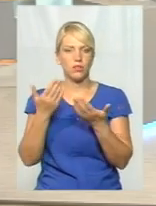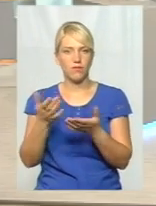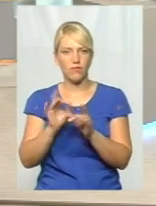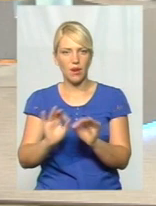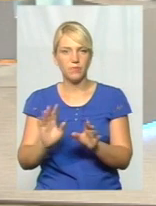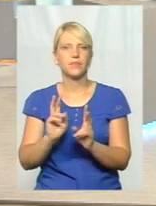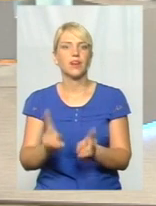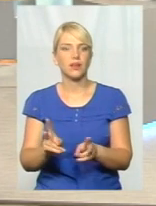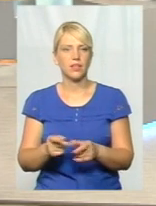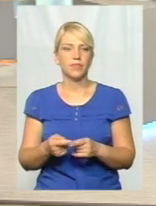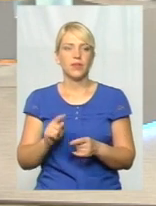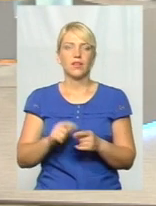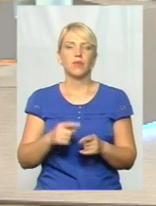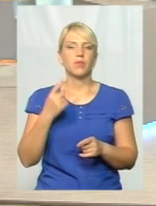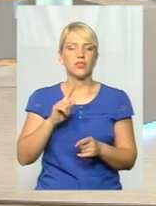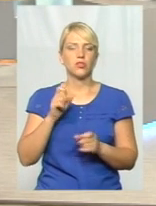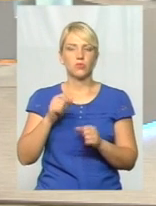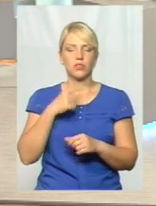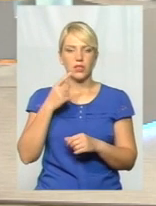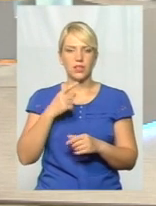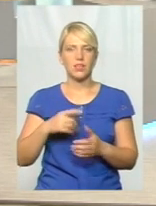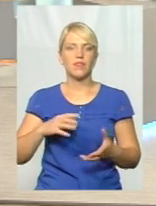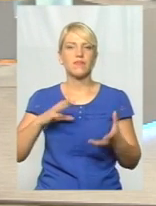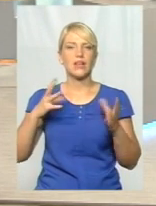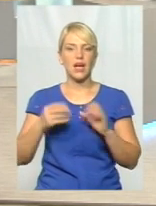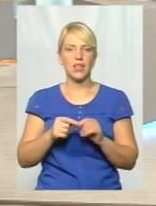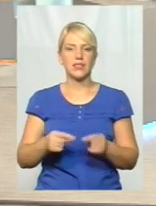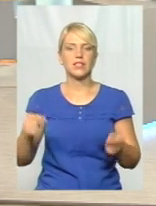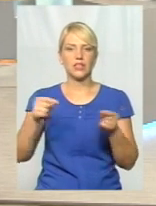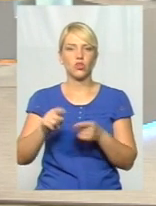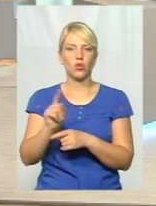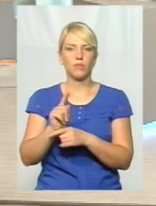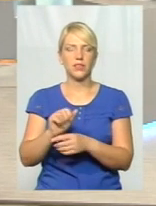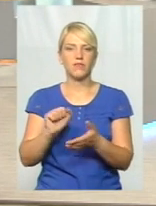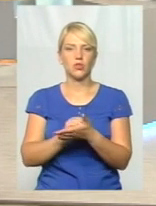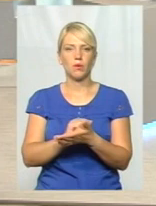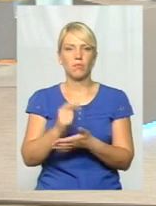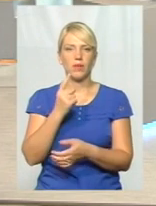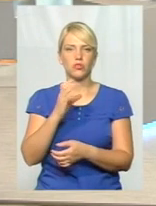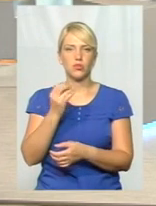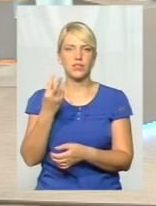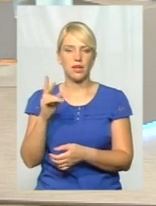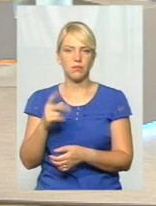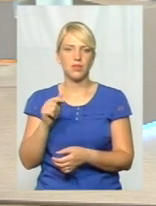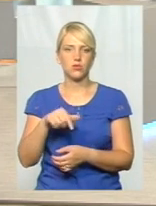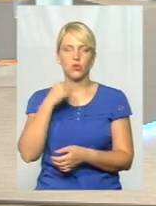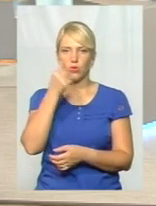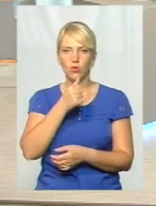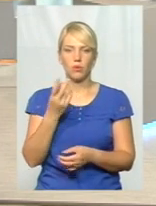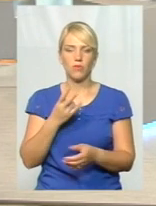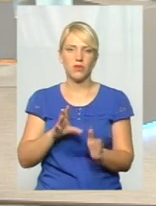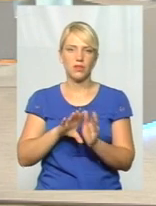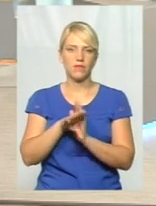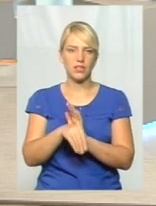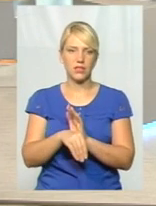що взагалі, згідно тих самих нормативних документів, з 1 серпня цього року має ввестися так